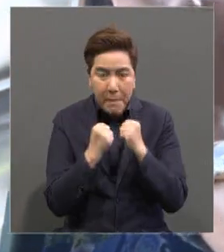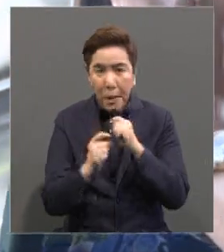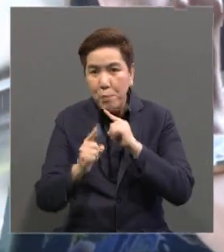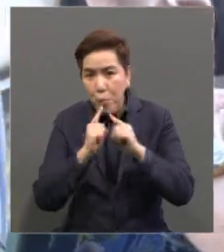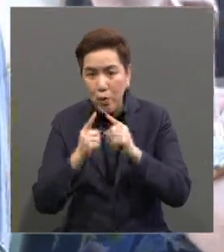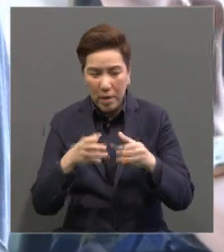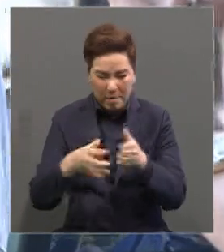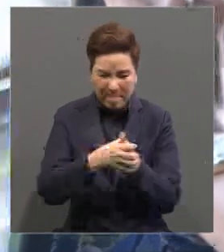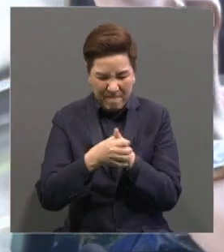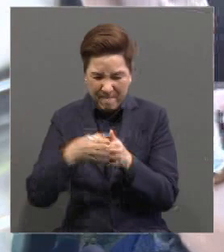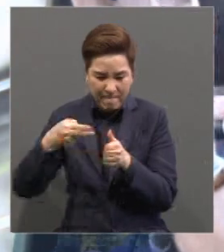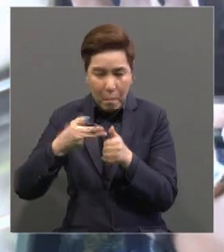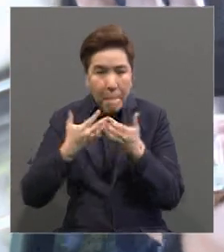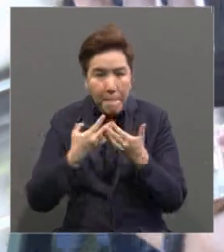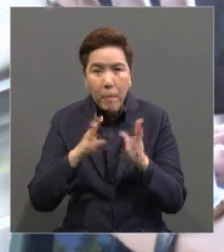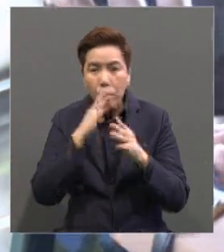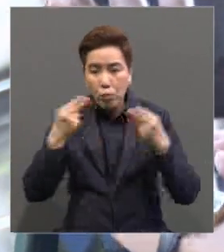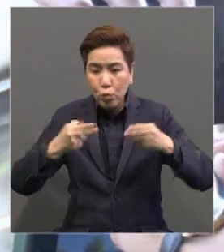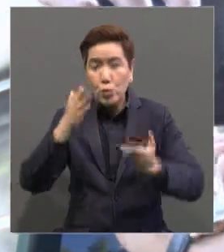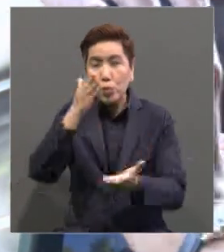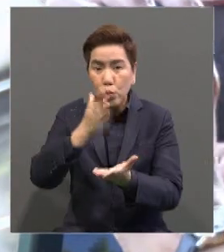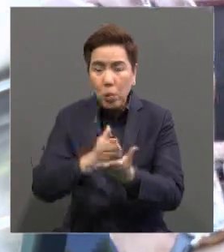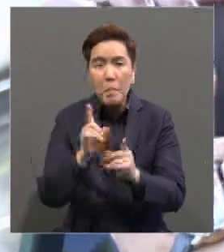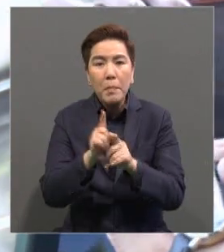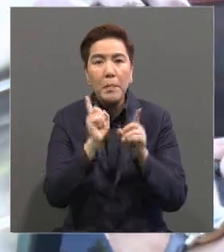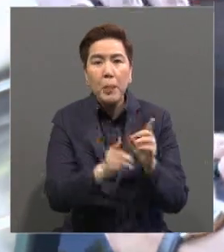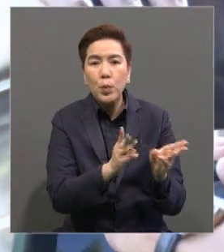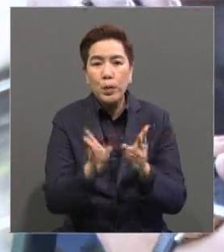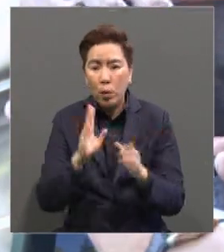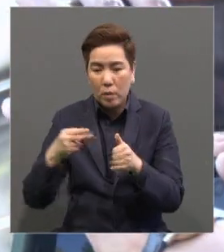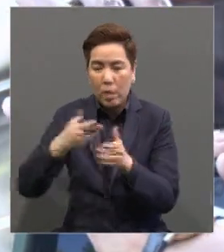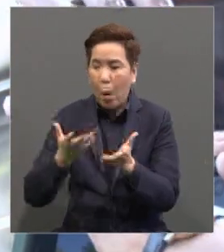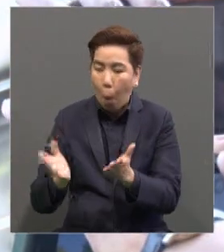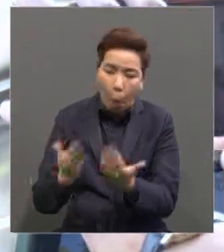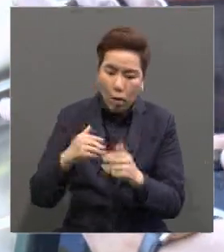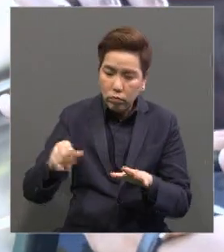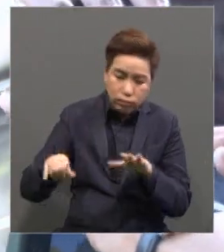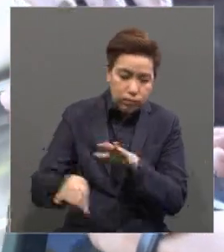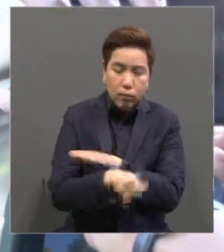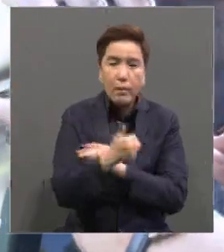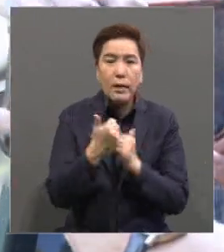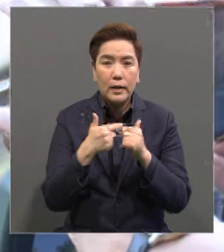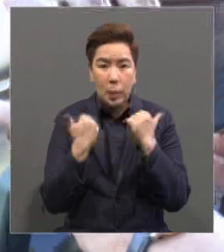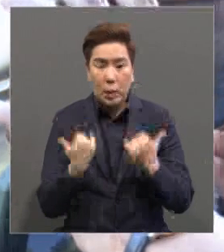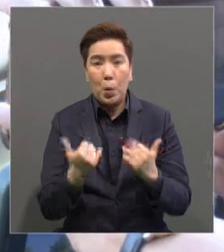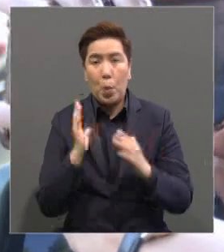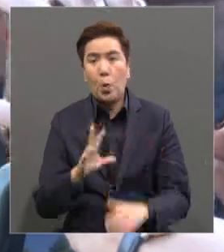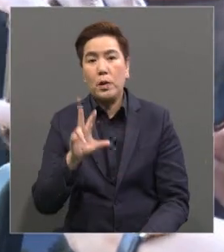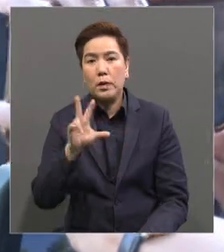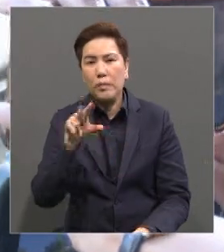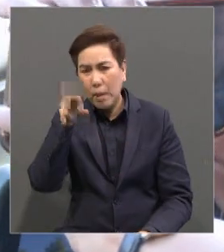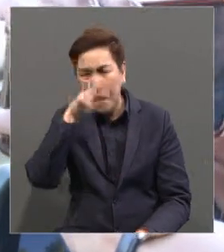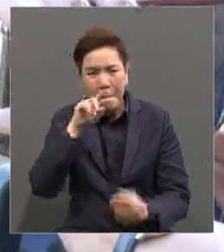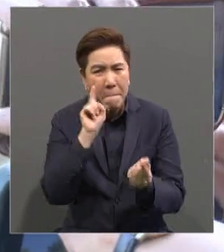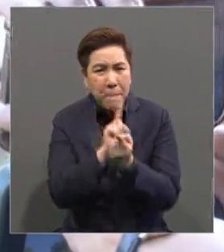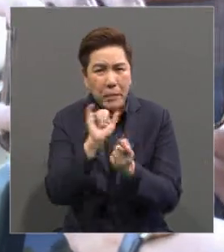ามเจรจากันอยู่หากมีการหยุดยิงชั่วคราวก็อาจจะเป็นช่องทางลำเลียงตัวประกันออกมาได้ส่วนตัวประกัน3คนที่ยังหา